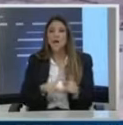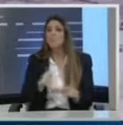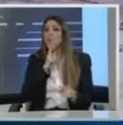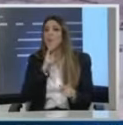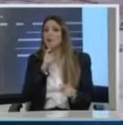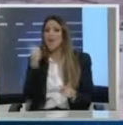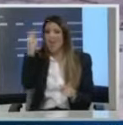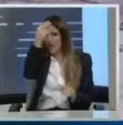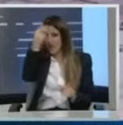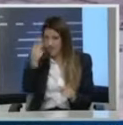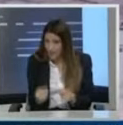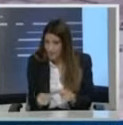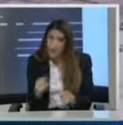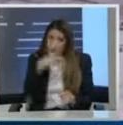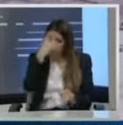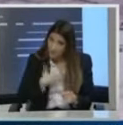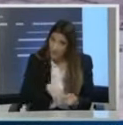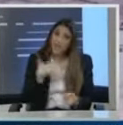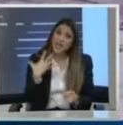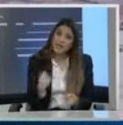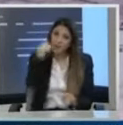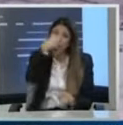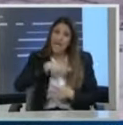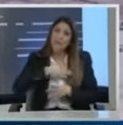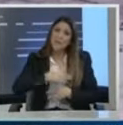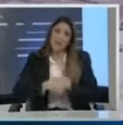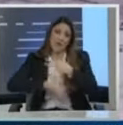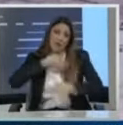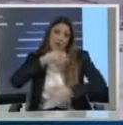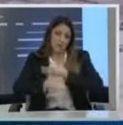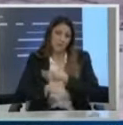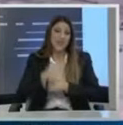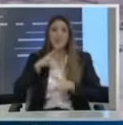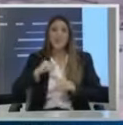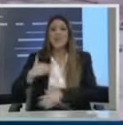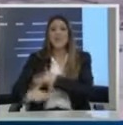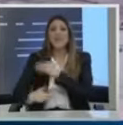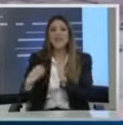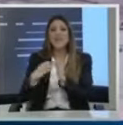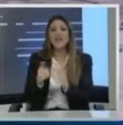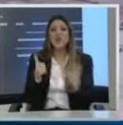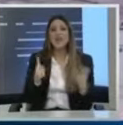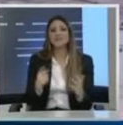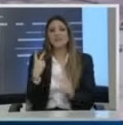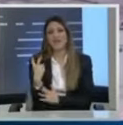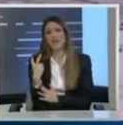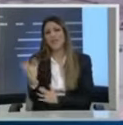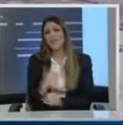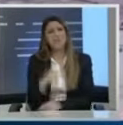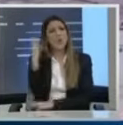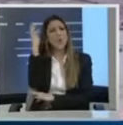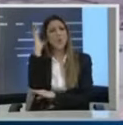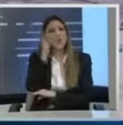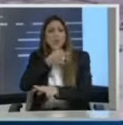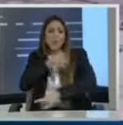και ό,τι άλλο θέλετε, έχετε εκπροσώπους. Στη διαδικασία του άρθρου 67 δεν προβλέπονται ομιλητές.